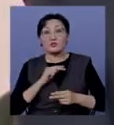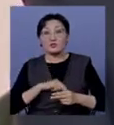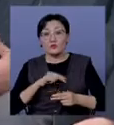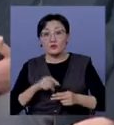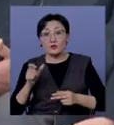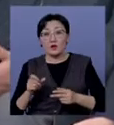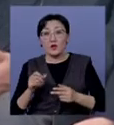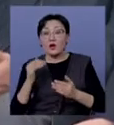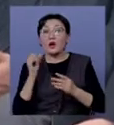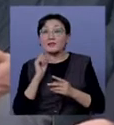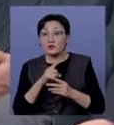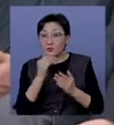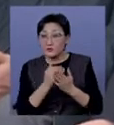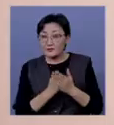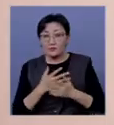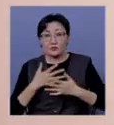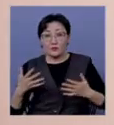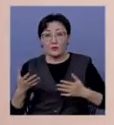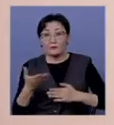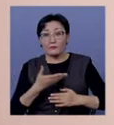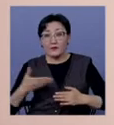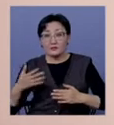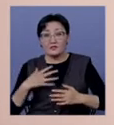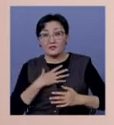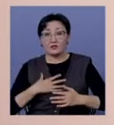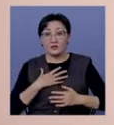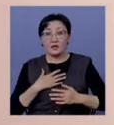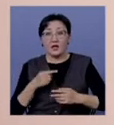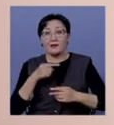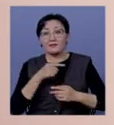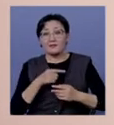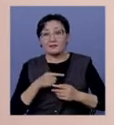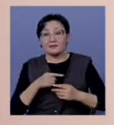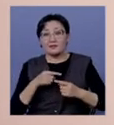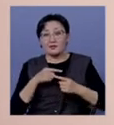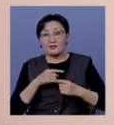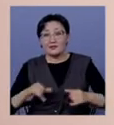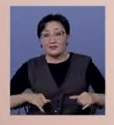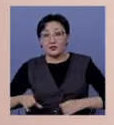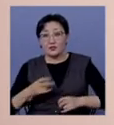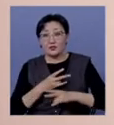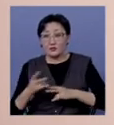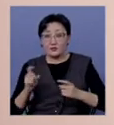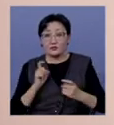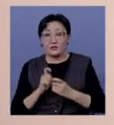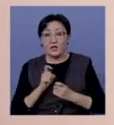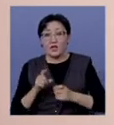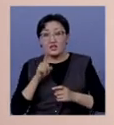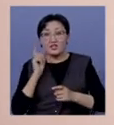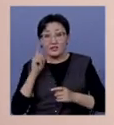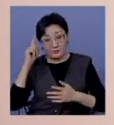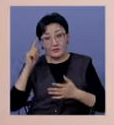жүктелетін міндетті артуда. Бәрімізді мазалайтын теріс діни идеологиямен күресуде және жастарымыздың